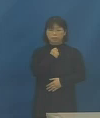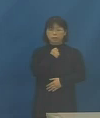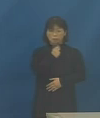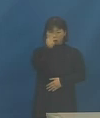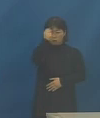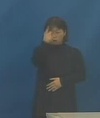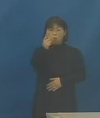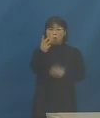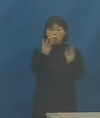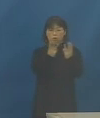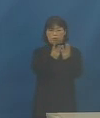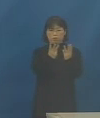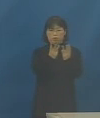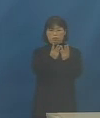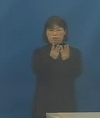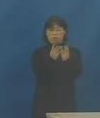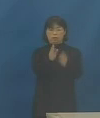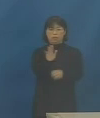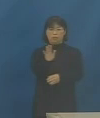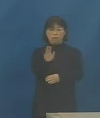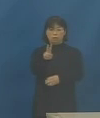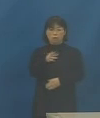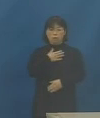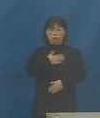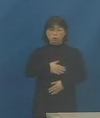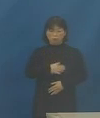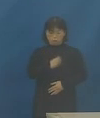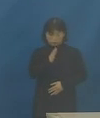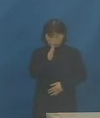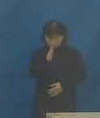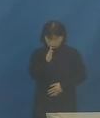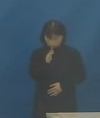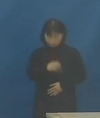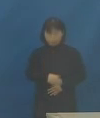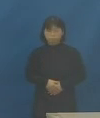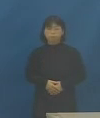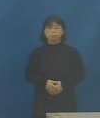がこの数字だとご理解いただきたいと思います